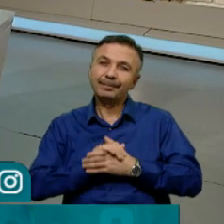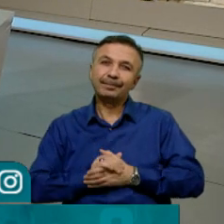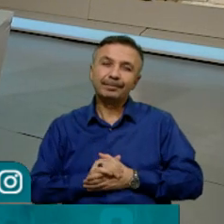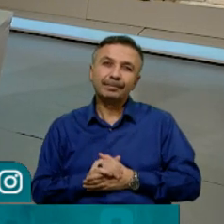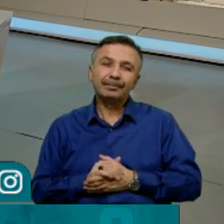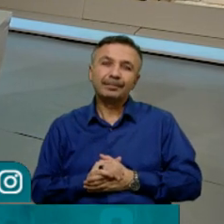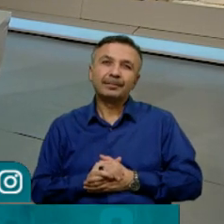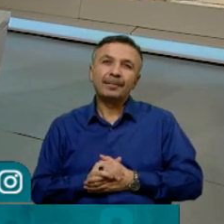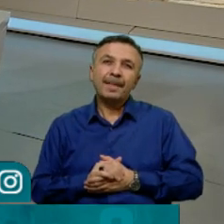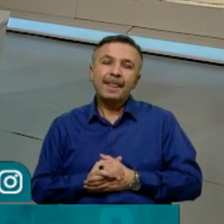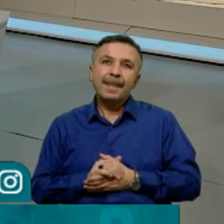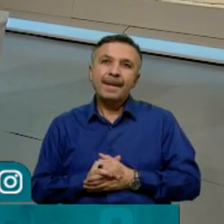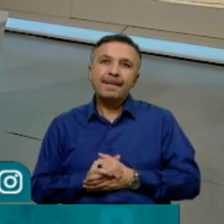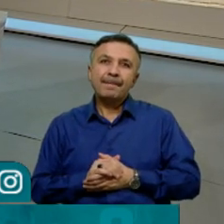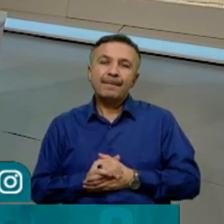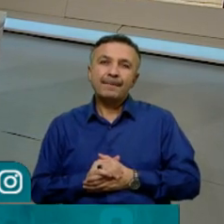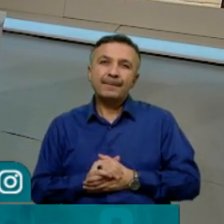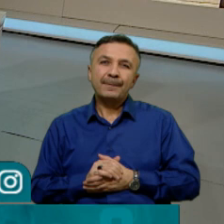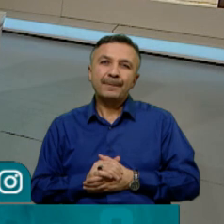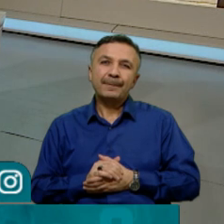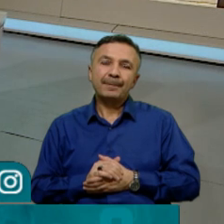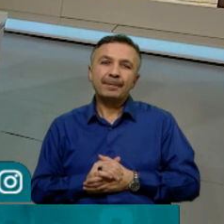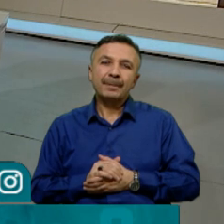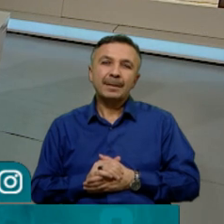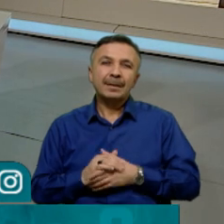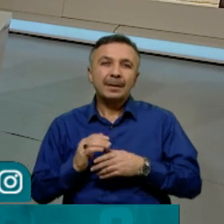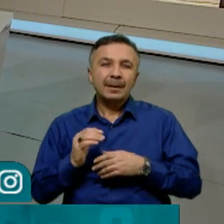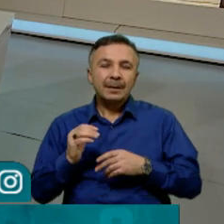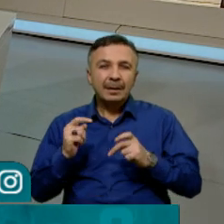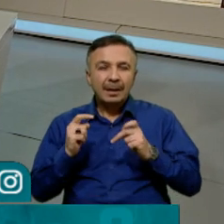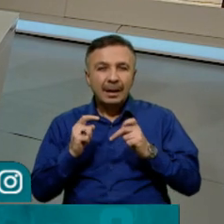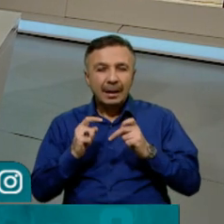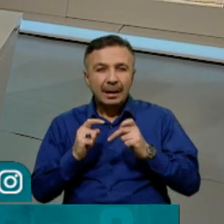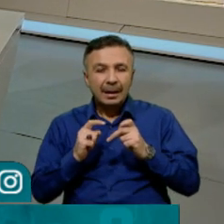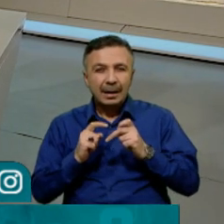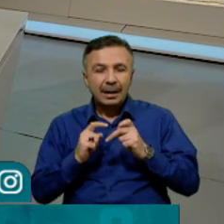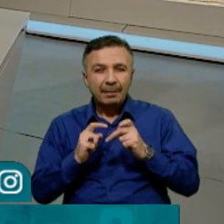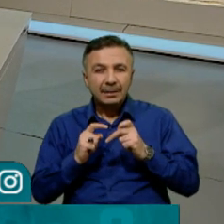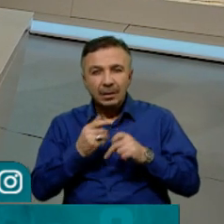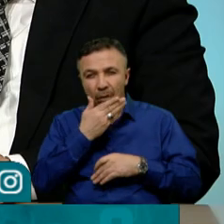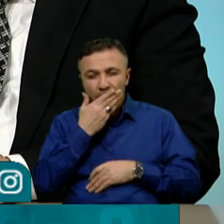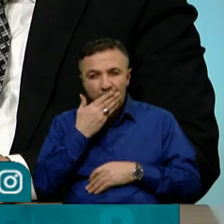o bana Ramazan Bayramını kazası için